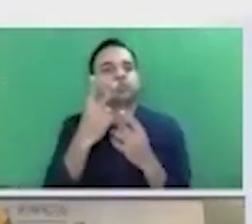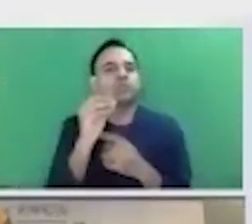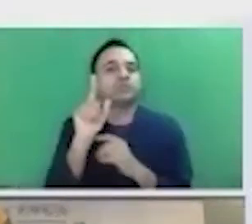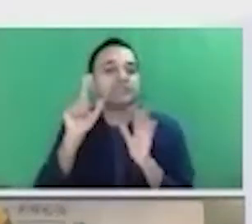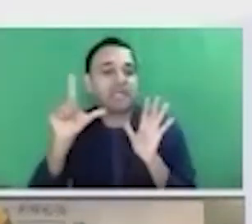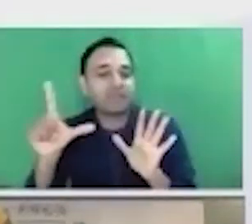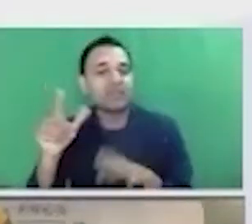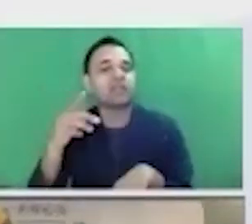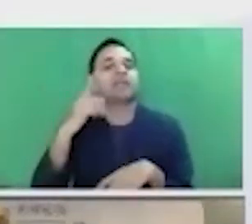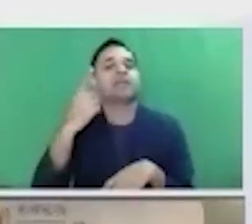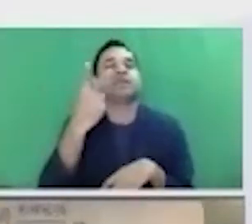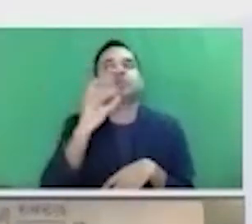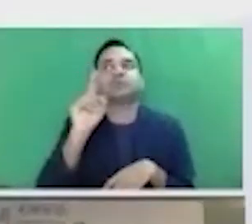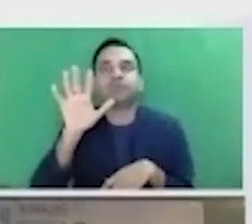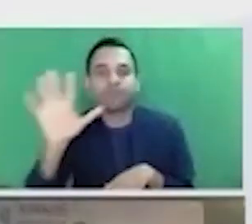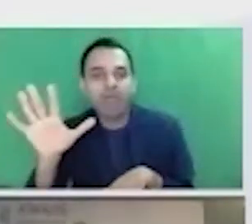مستر ديفيد